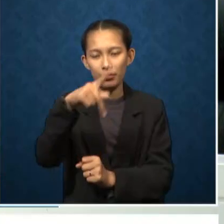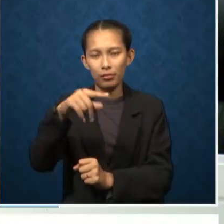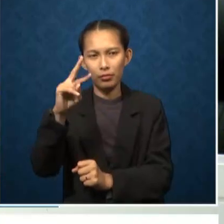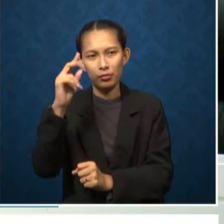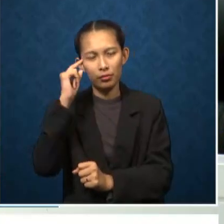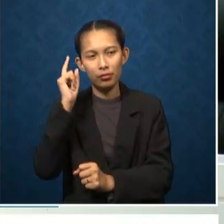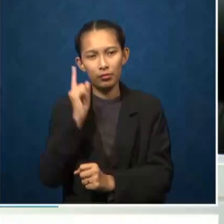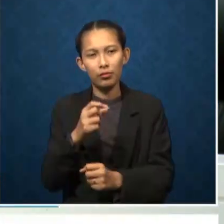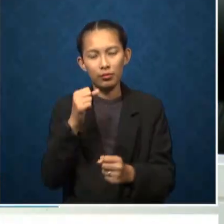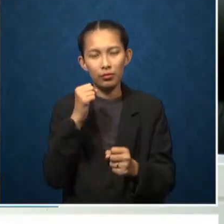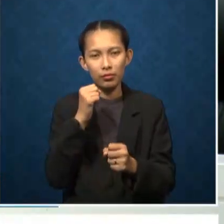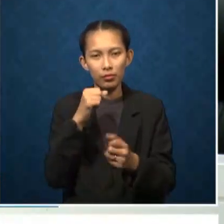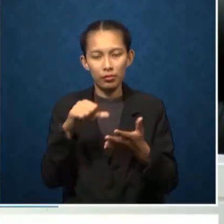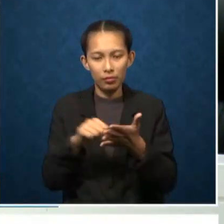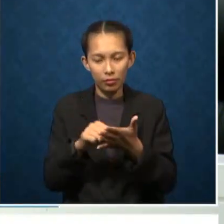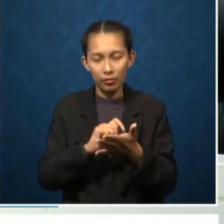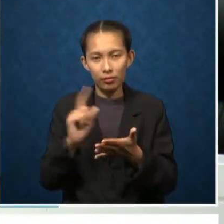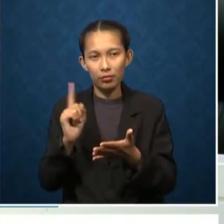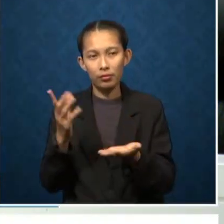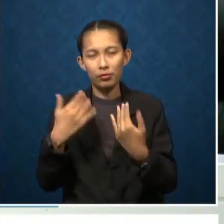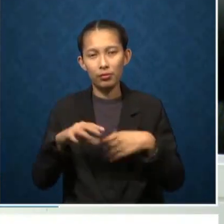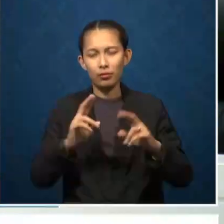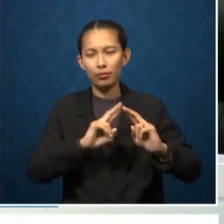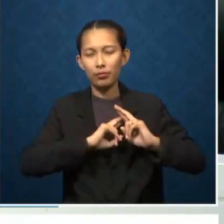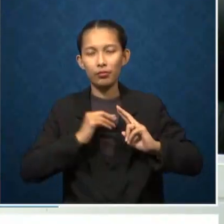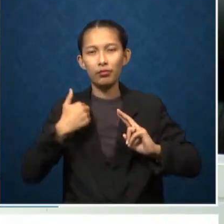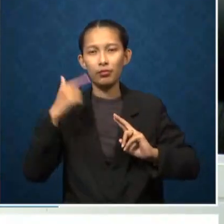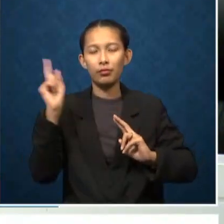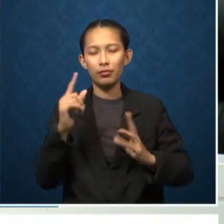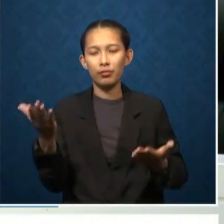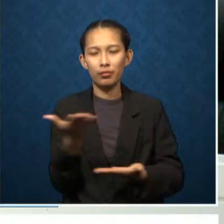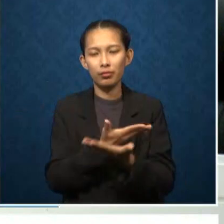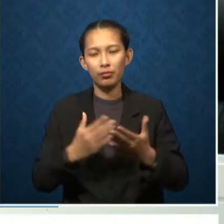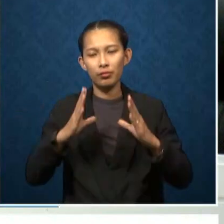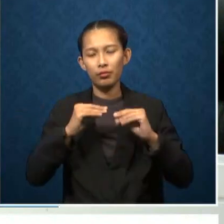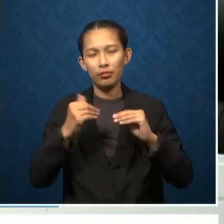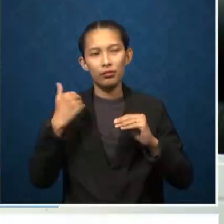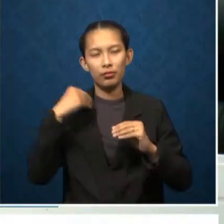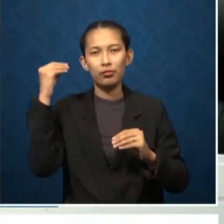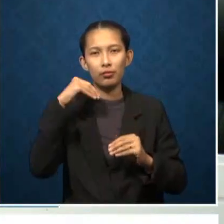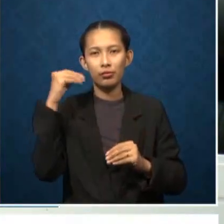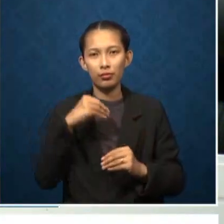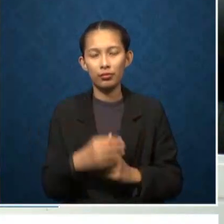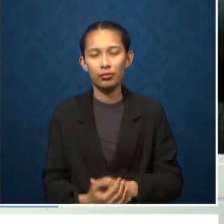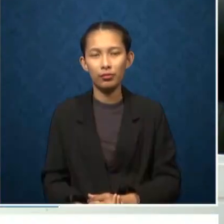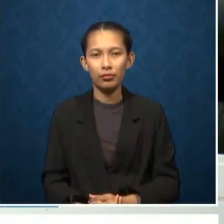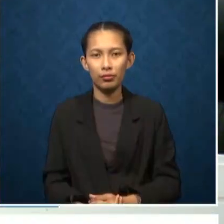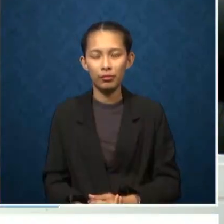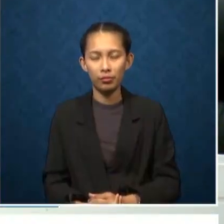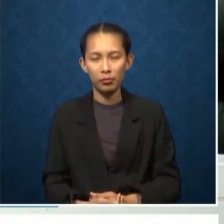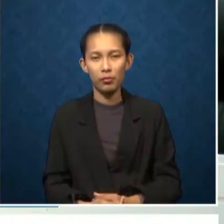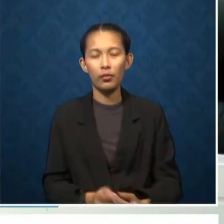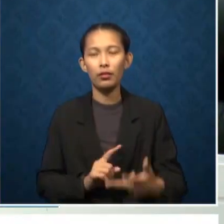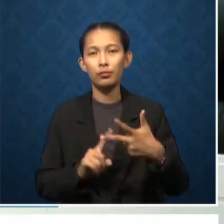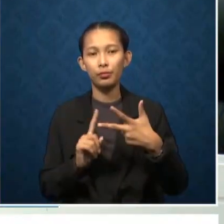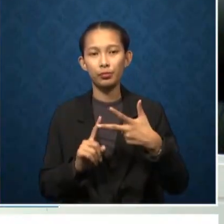ปรุงอะไรบ้างขณะเดียวกันของภาคเอกชนเราก็มีการสัมมนารับฟังความคิดเห็นนะคะอันนี้เราทำอยู่ทุกปีประเด็นที่3